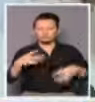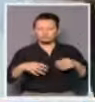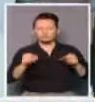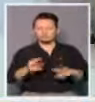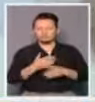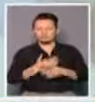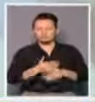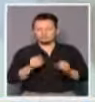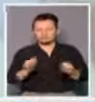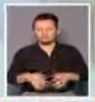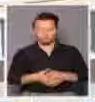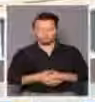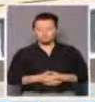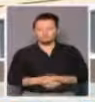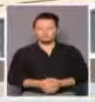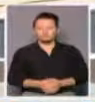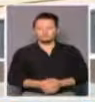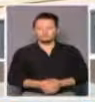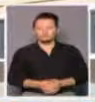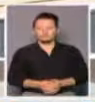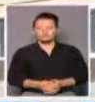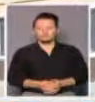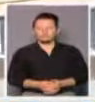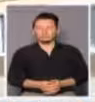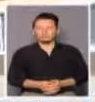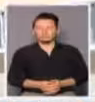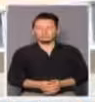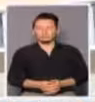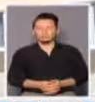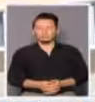оказанию первой помощи. Эльвира Рахымжанказы, Тлек Кабылгумаров, служба новостей.